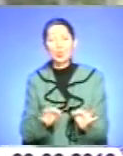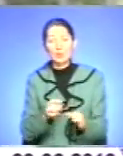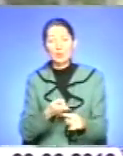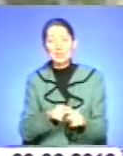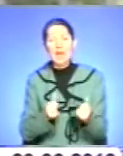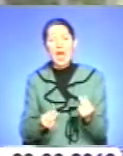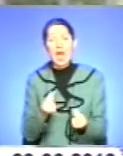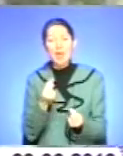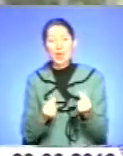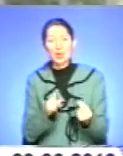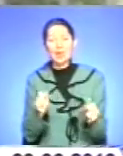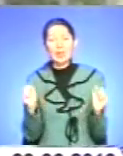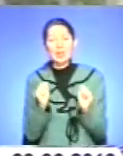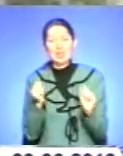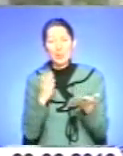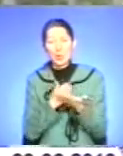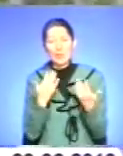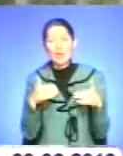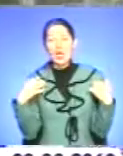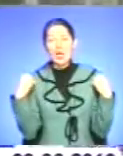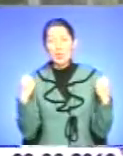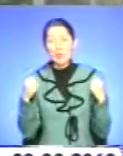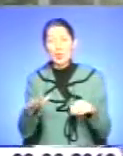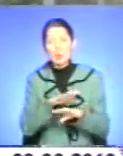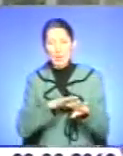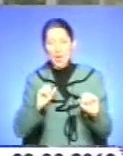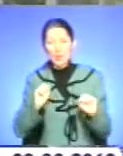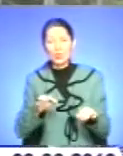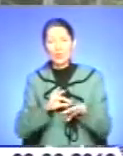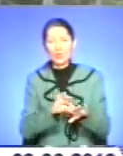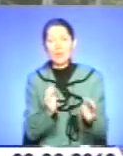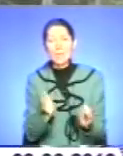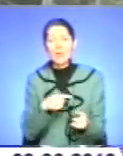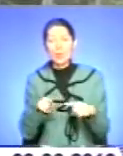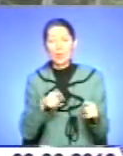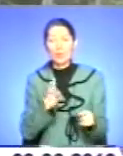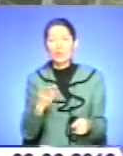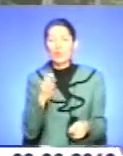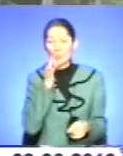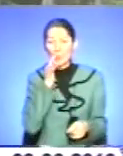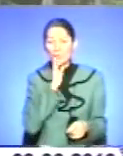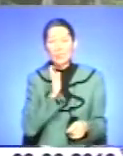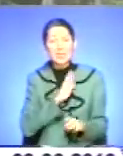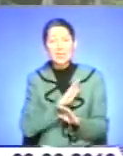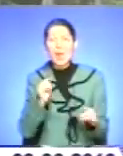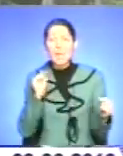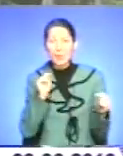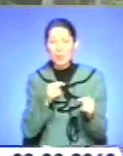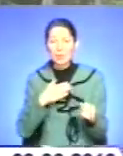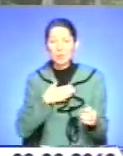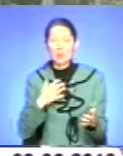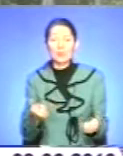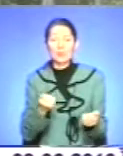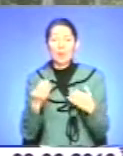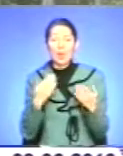що на зиму є вже спортзал, можна проводити міні-футбол. Якщо вам сподобається і ви будете не проти з нами підтримати ці стосунки, то